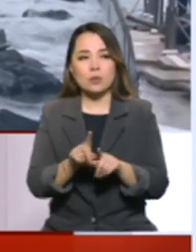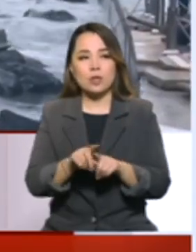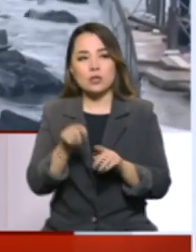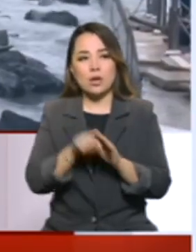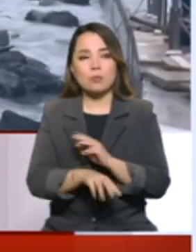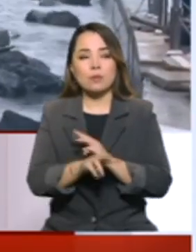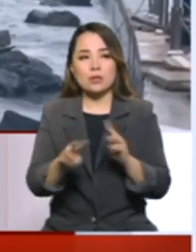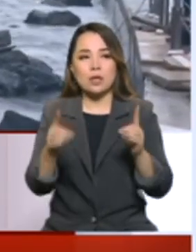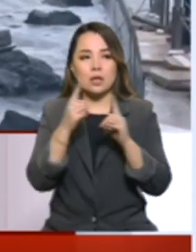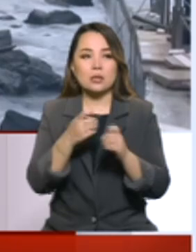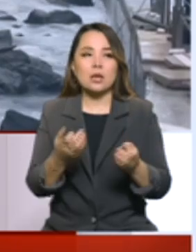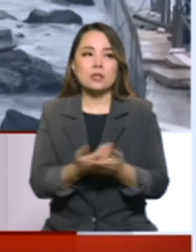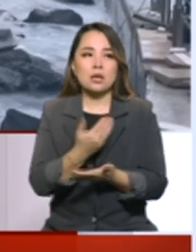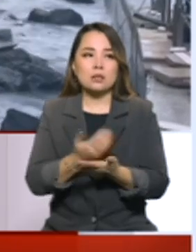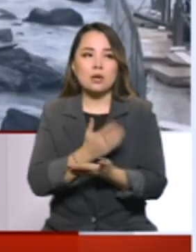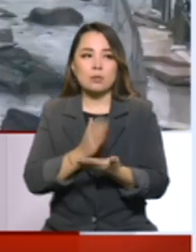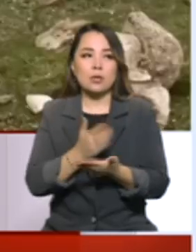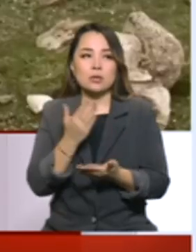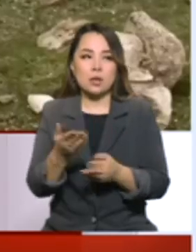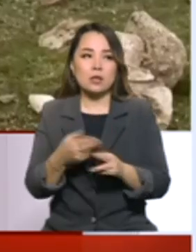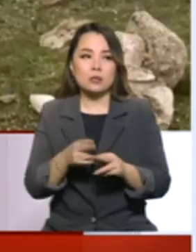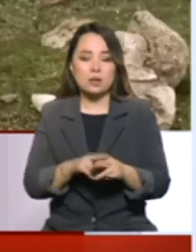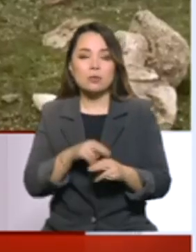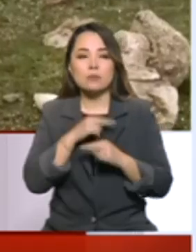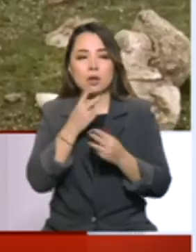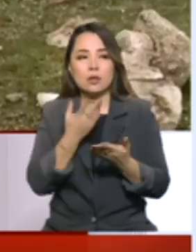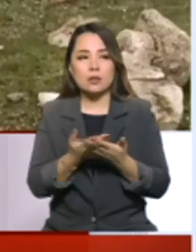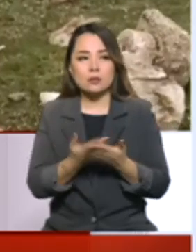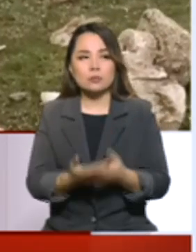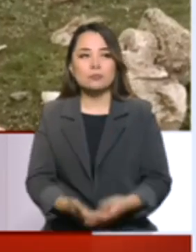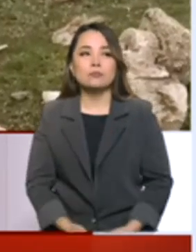министрі соңғы мәліметтермен бөліскен еді. Назарларыңызға ұсынамын.